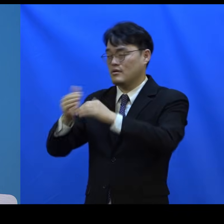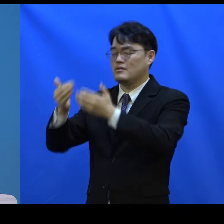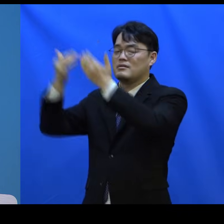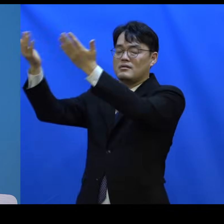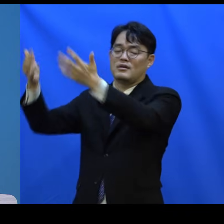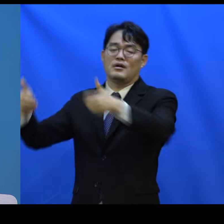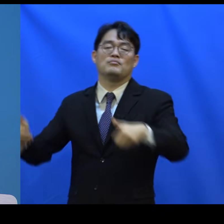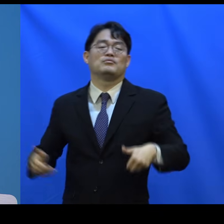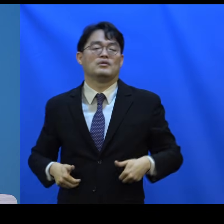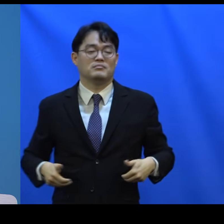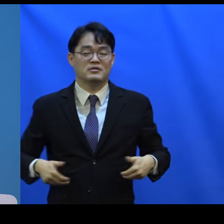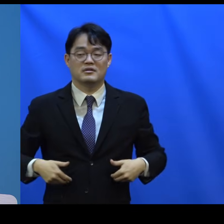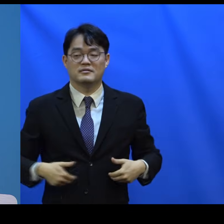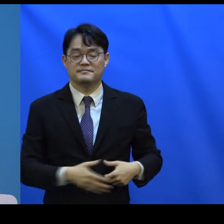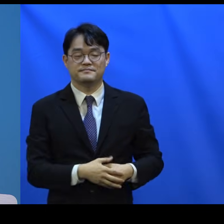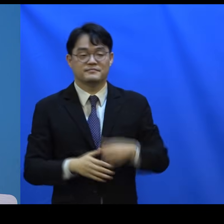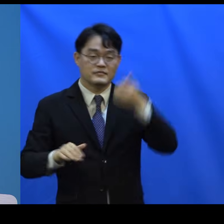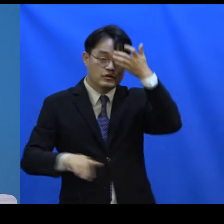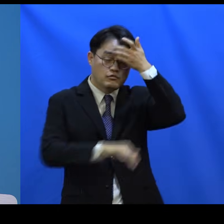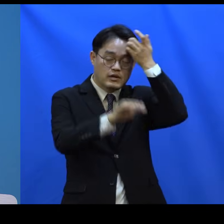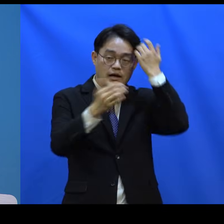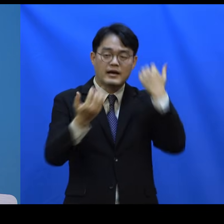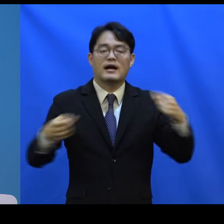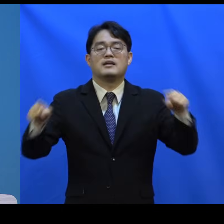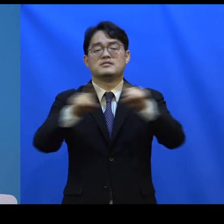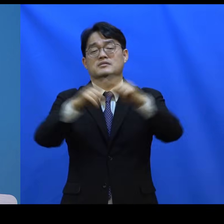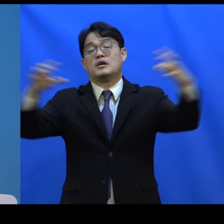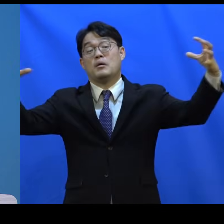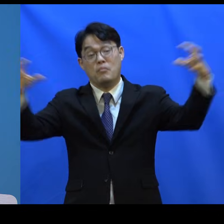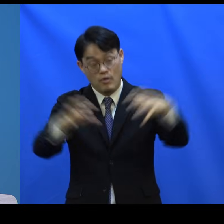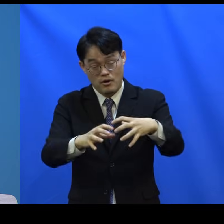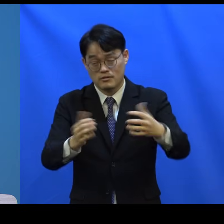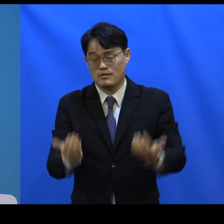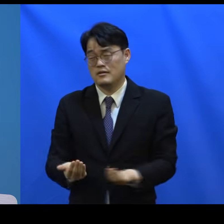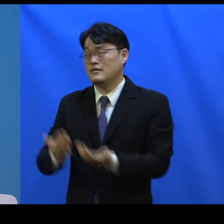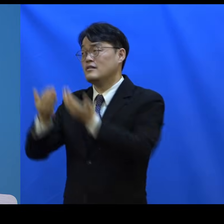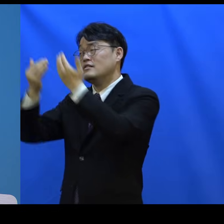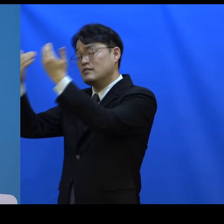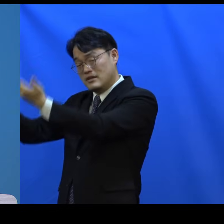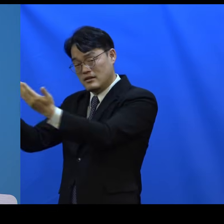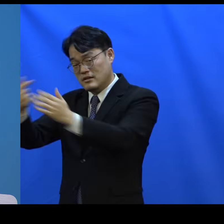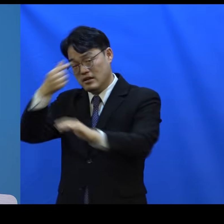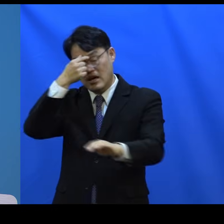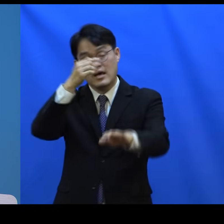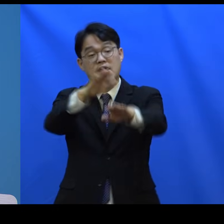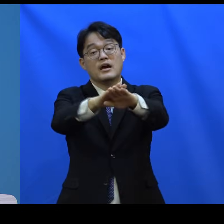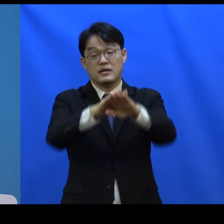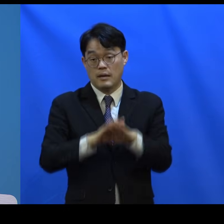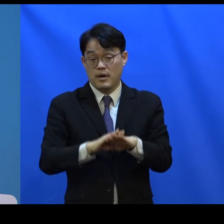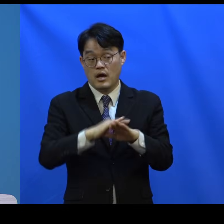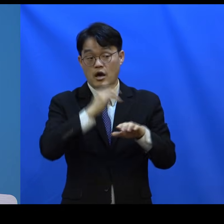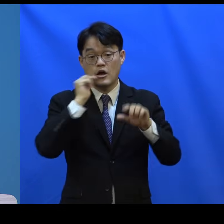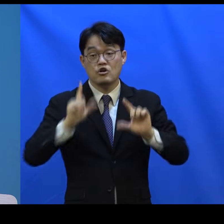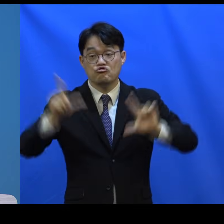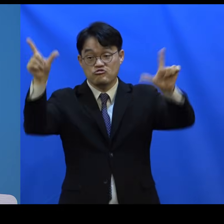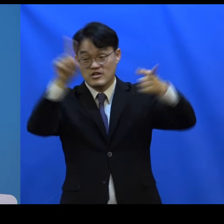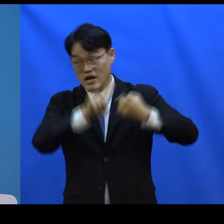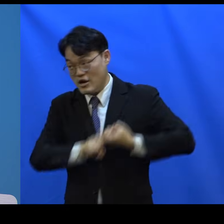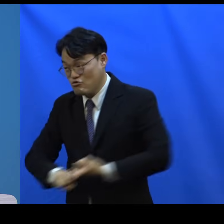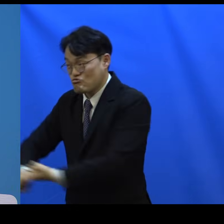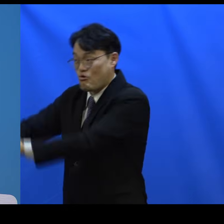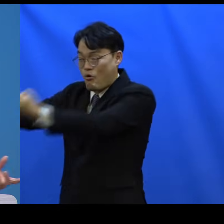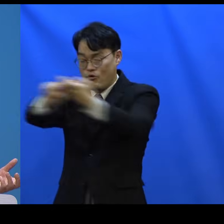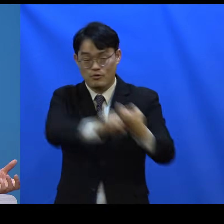신앙의 중심부에 놓여 있다는 거예요. 우리 일상의 예배, 부수의 예배, 다양한 예배도 드리지만 이 주일 공동체의 예배는